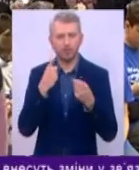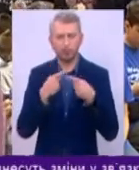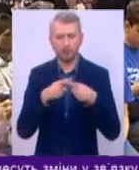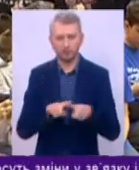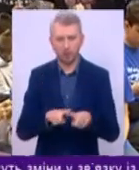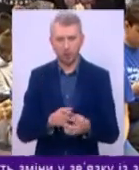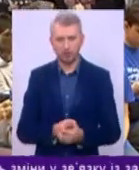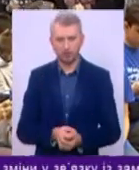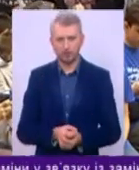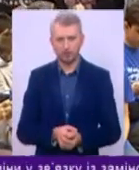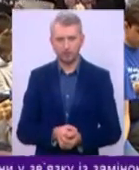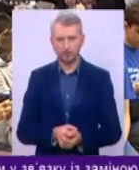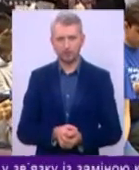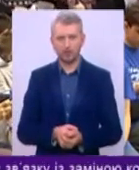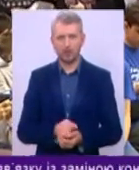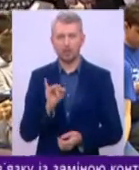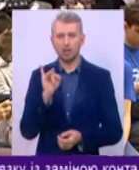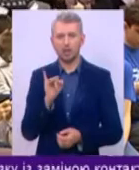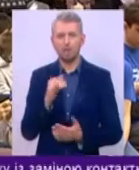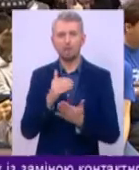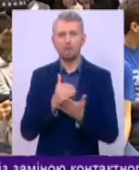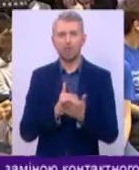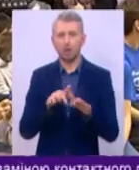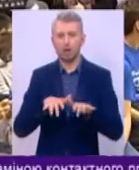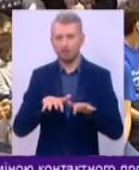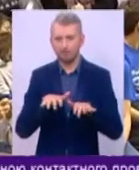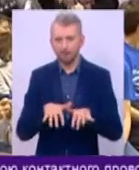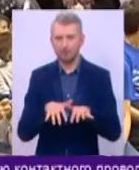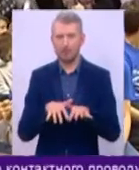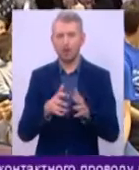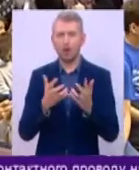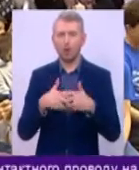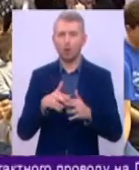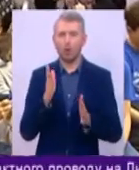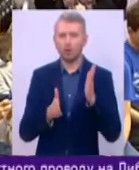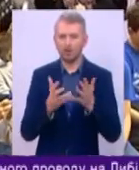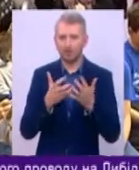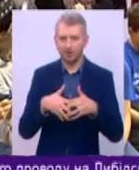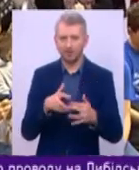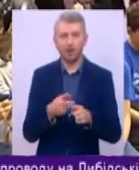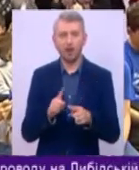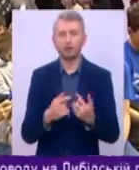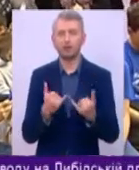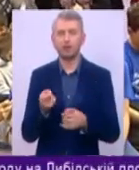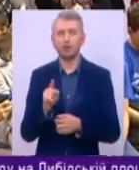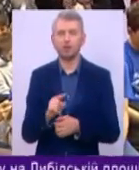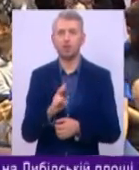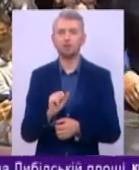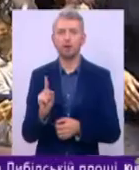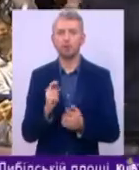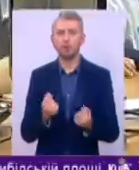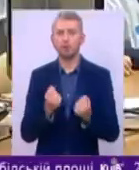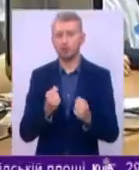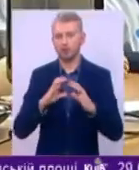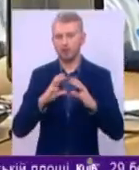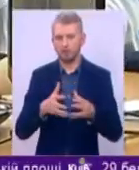технологий. И программисты, робототехника – это сегодня то, на чем держится